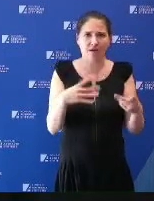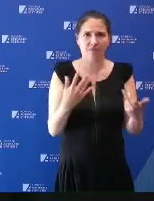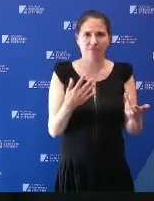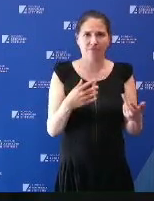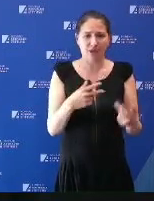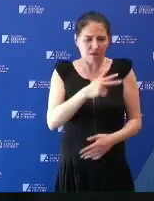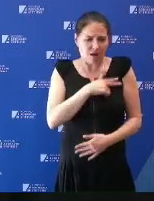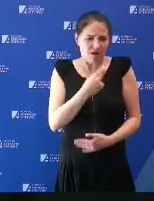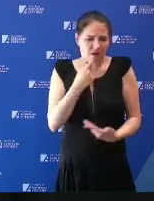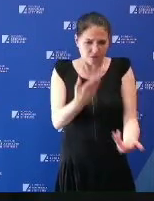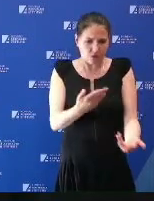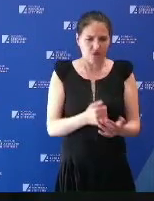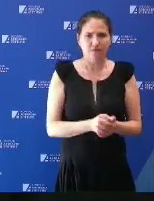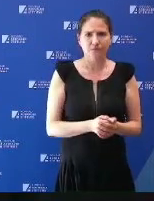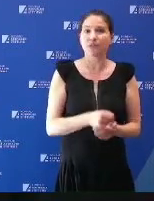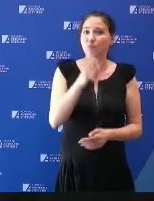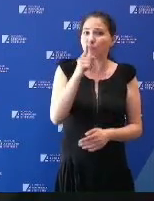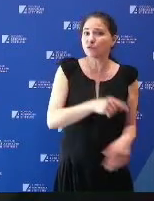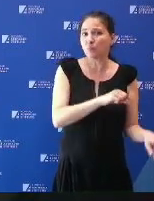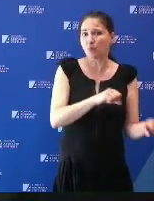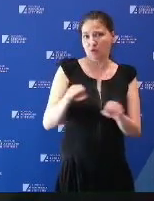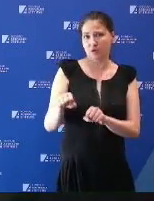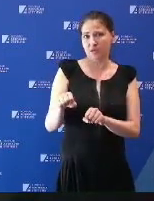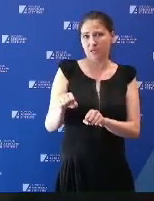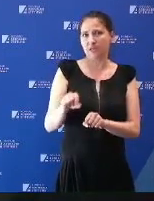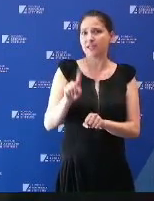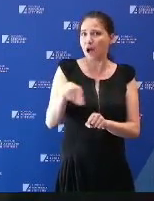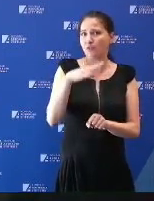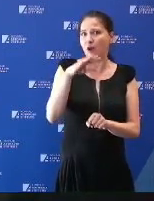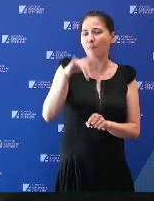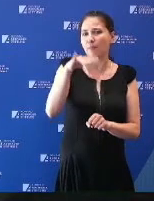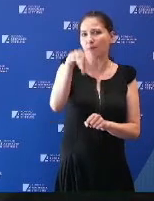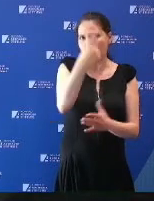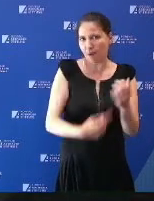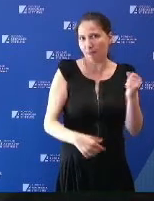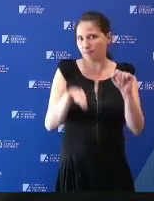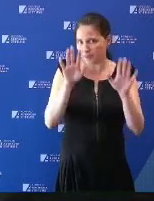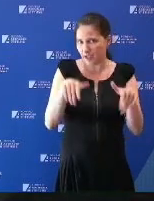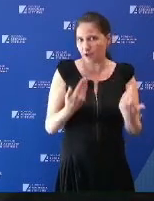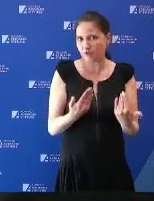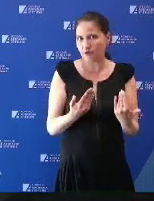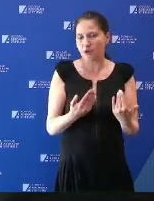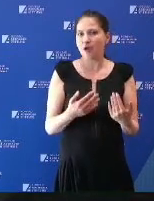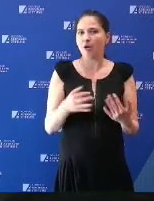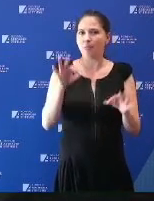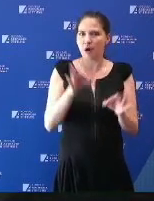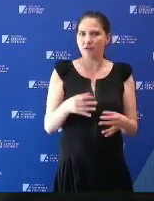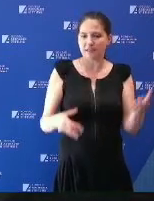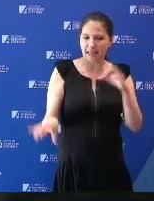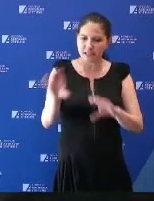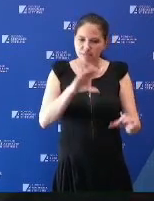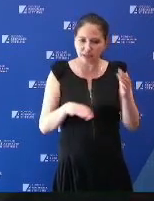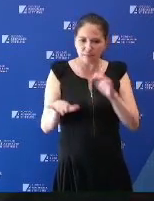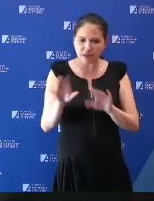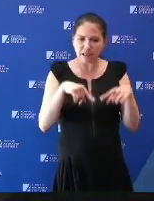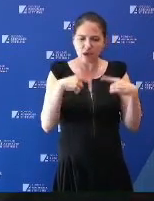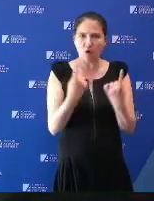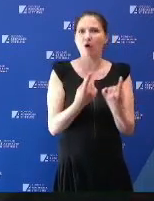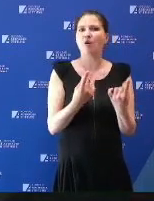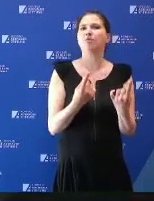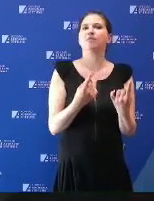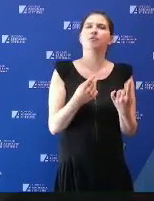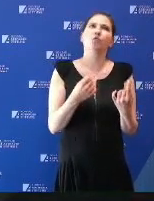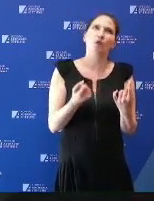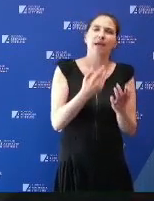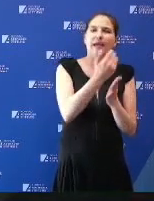einfach nicht. Und es muss möglich sein. Wir brauchen ganz dringend diese Experimentierräume. Da braucht man manchmal verschiedene Regularien.